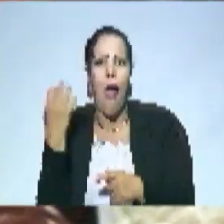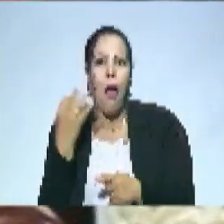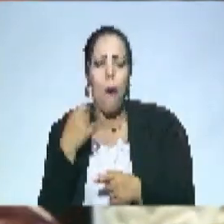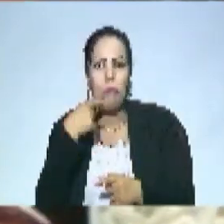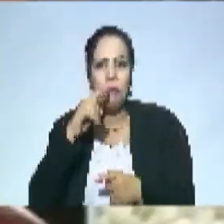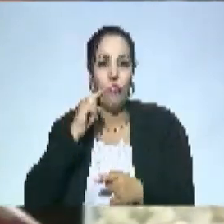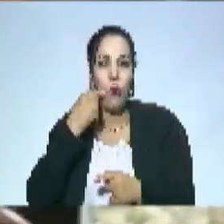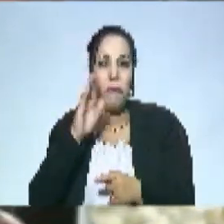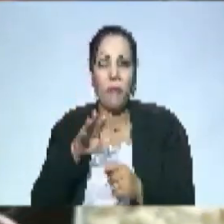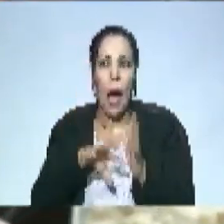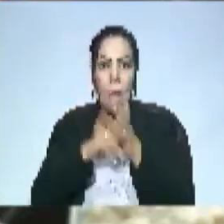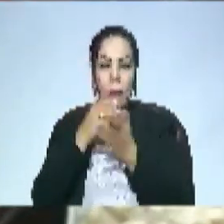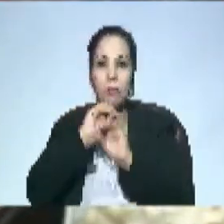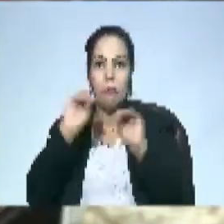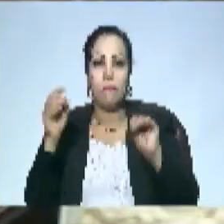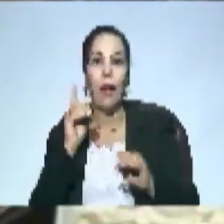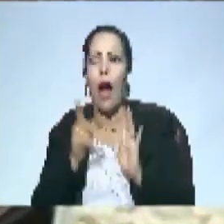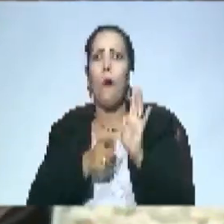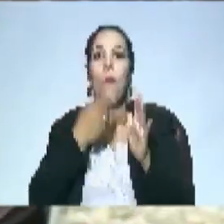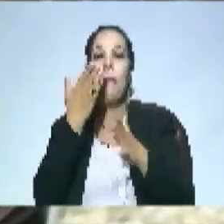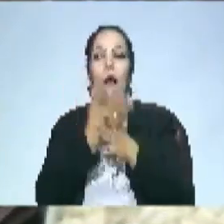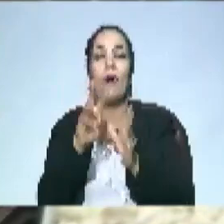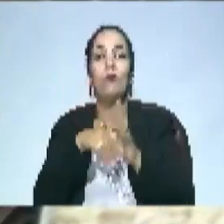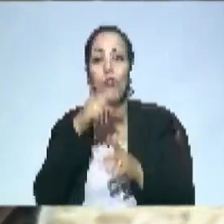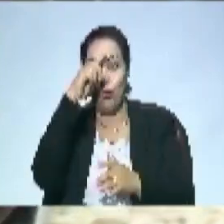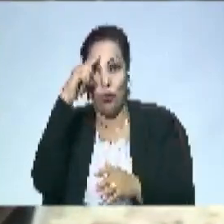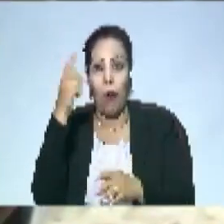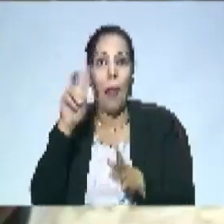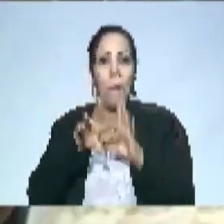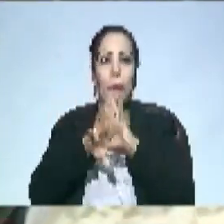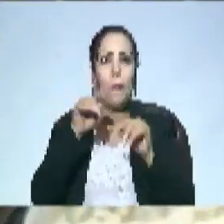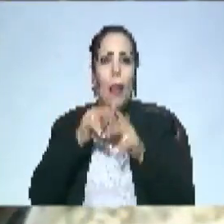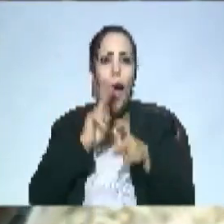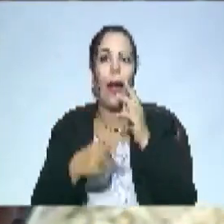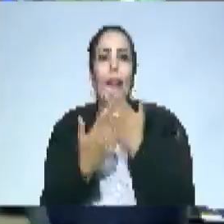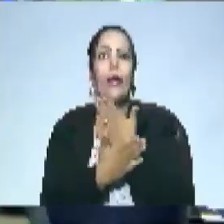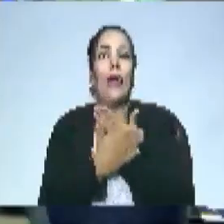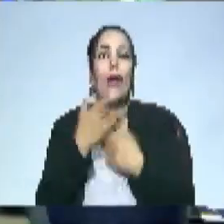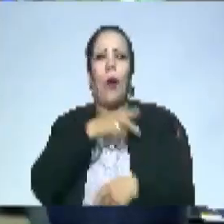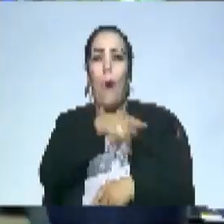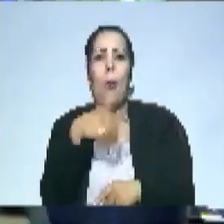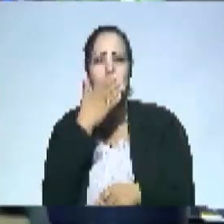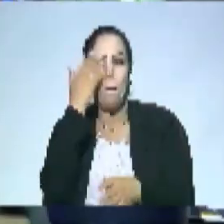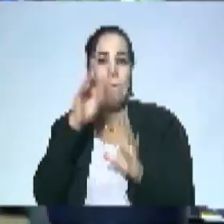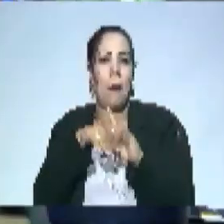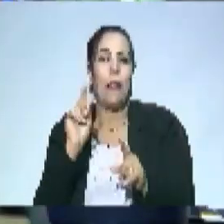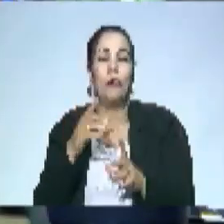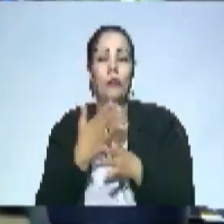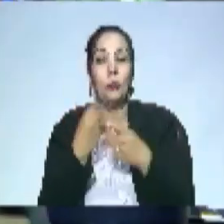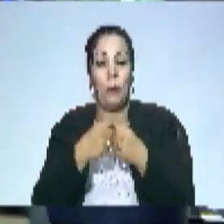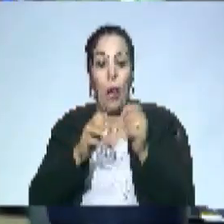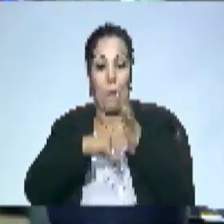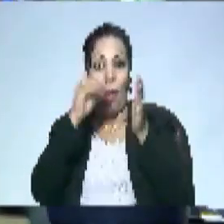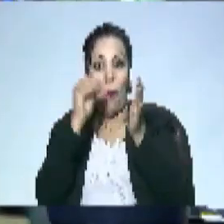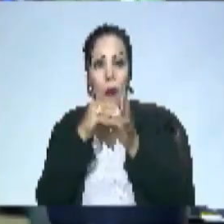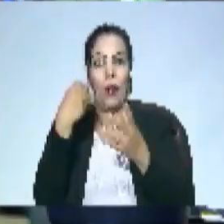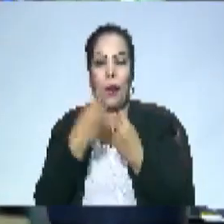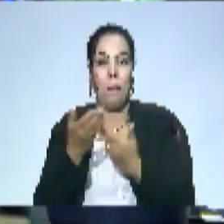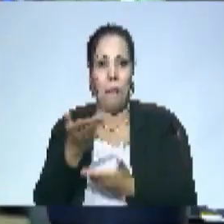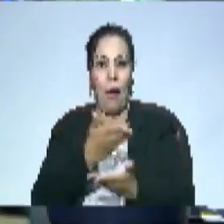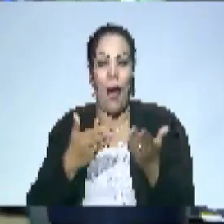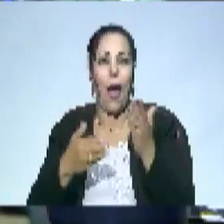تابعونا وان شاء الله نعمل حاجات ما اتعملتش في اماكن تانية. نبدا بقى دكتوره. احنا